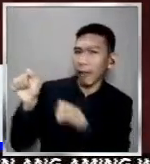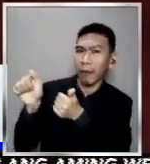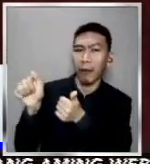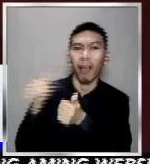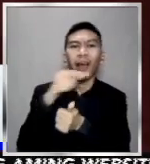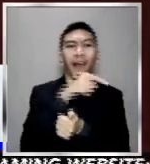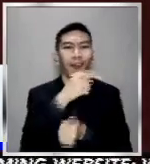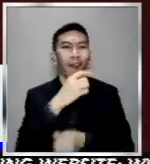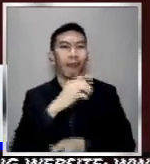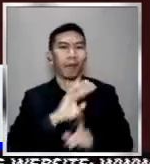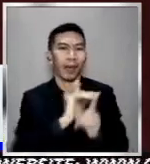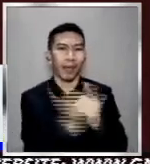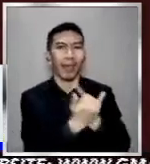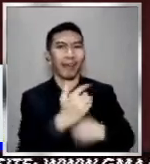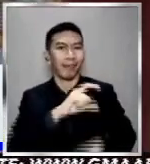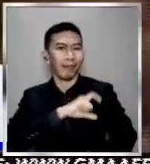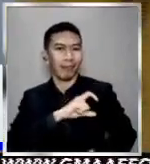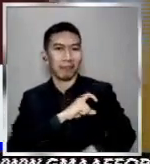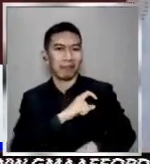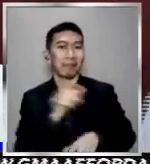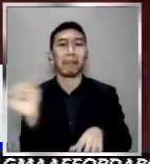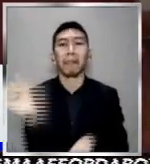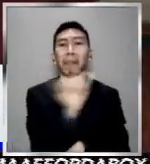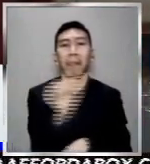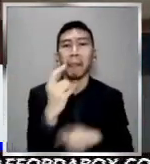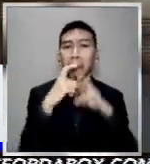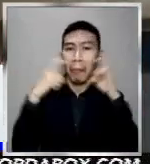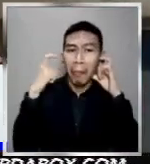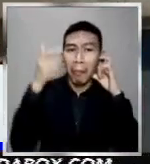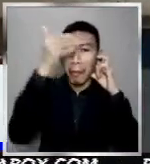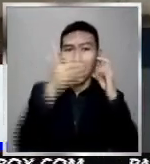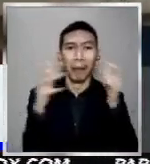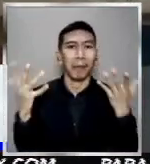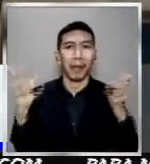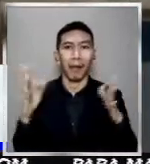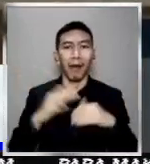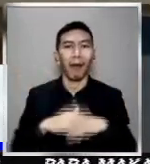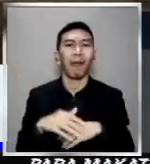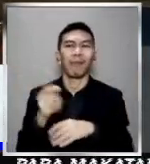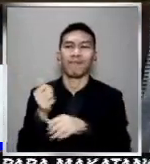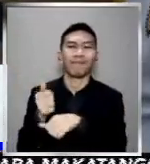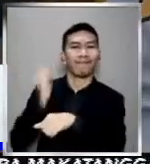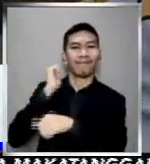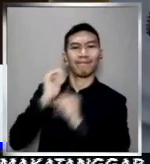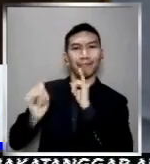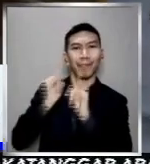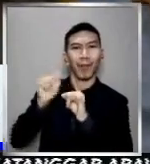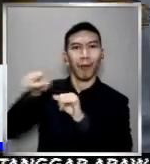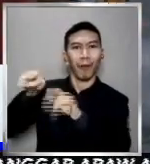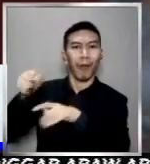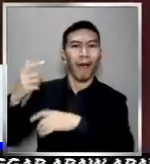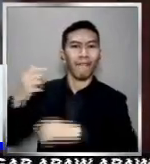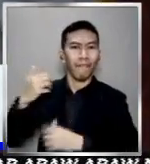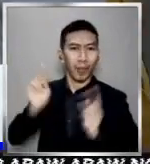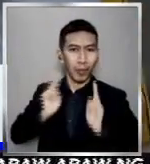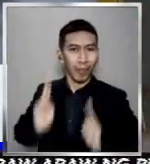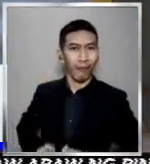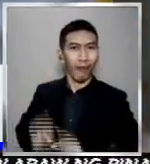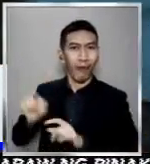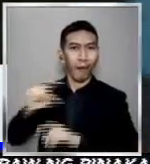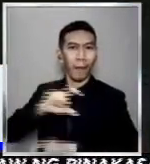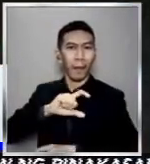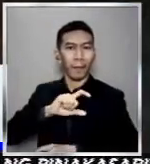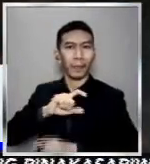shield? Tumanggi nang magbigay ng komento sa amin ang lalaking naka-uniforme ng barangay polis at sige sa ginagawa kasama ang ibang wala ring mask at